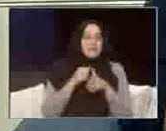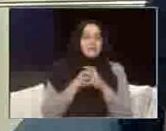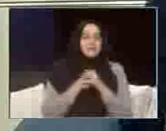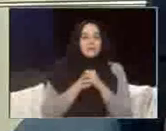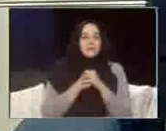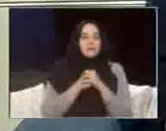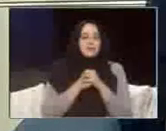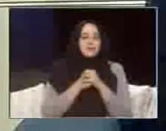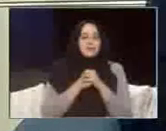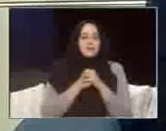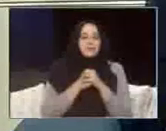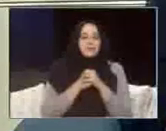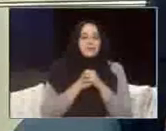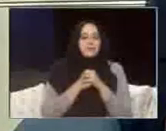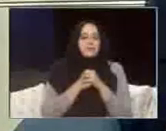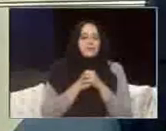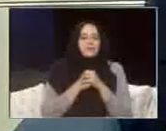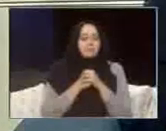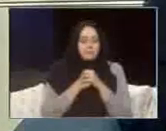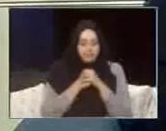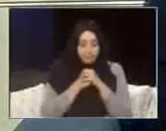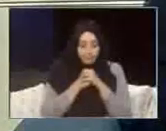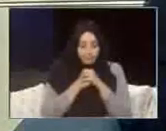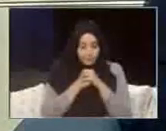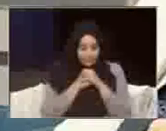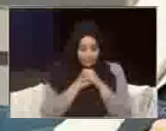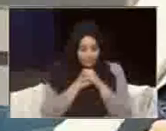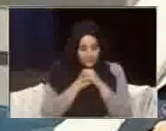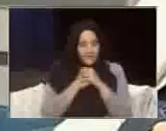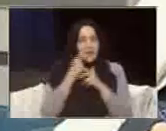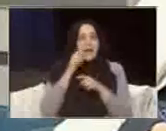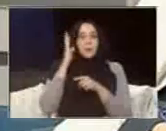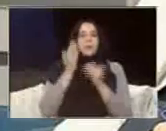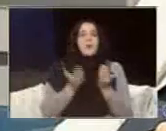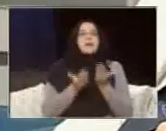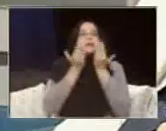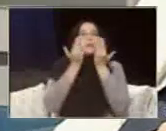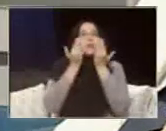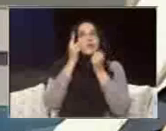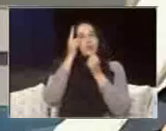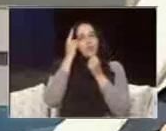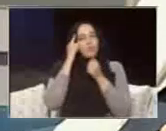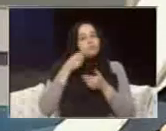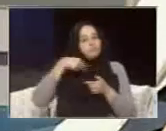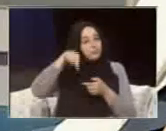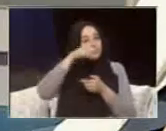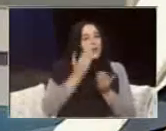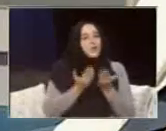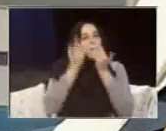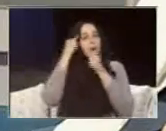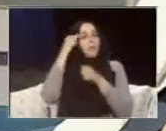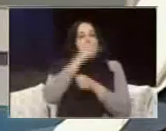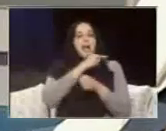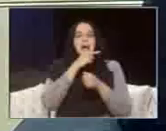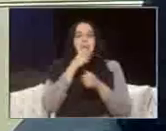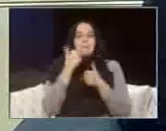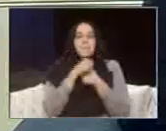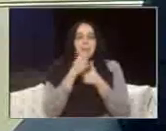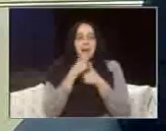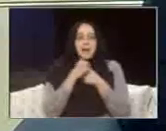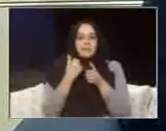ولدي ما نهضر الشيوخ الكرام تما يطلبوا لها الشفاء العاجل. الله يشافيها. ما